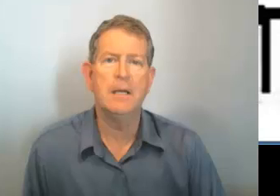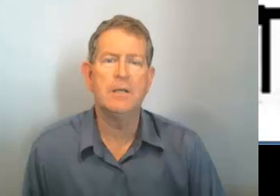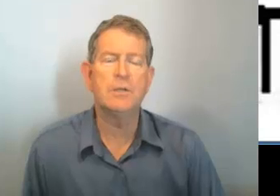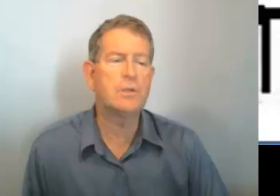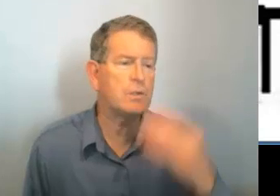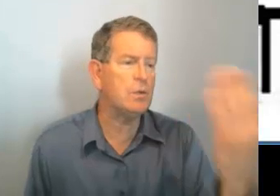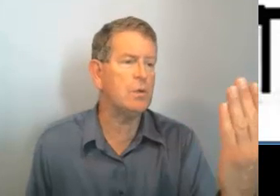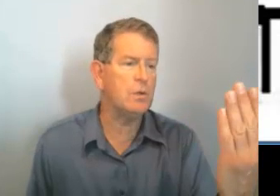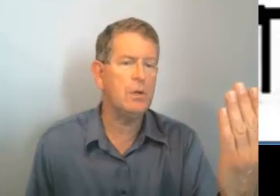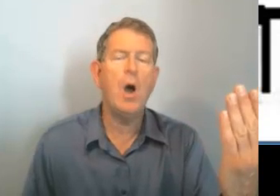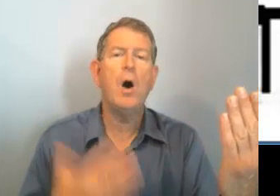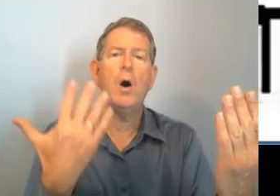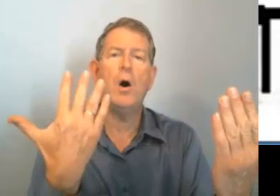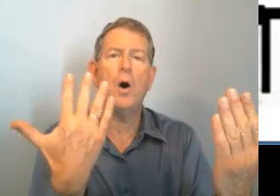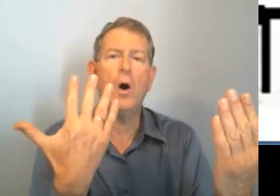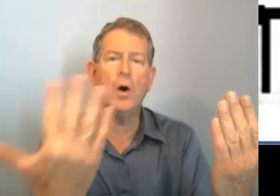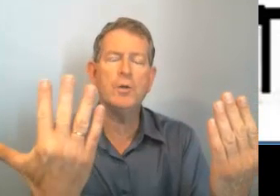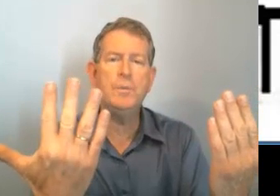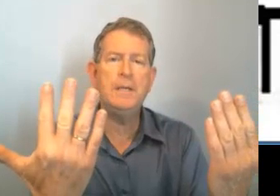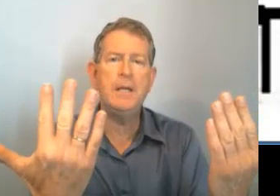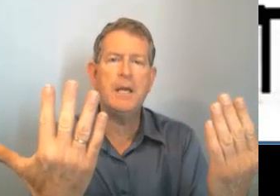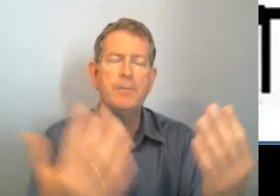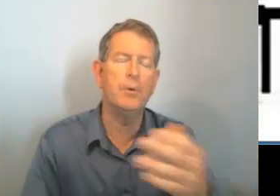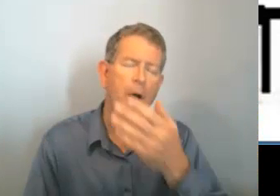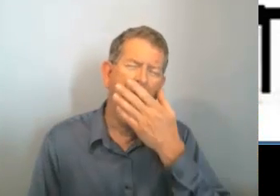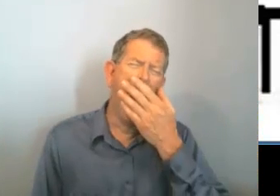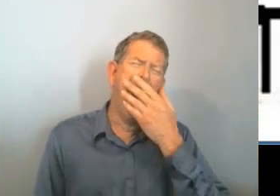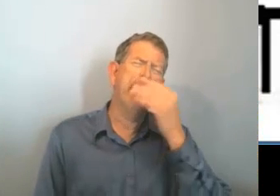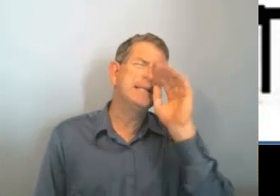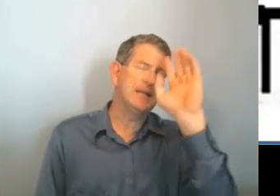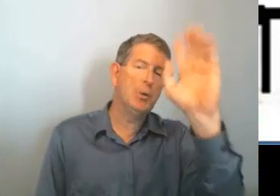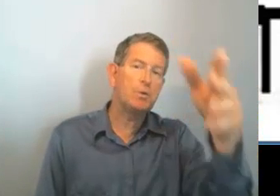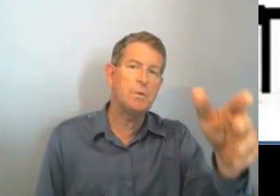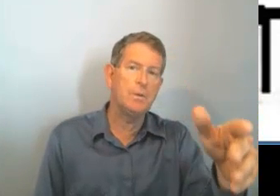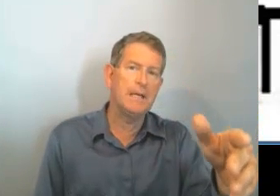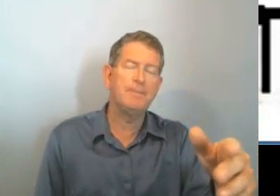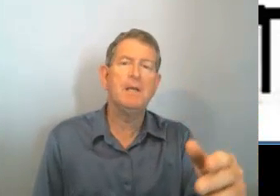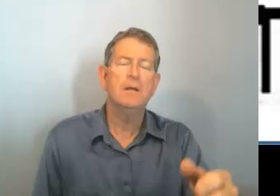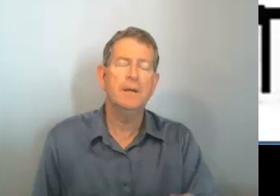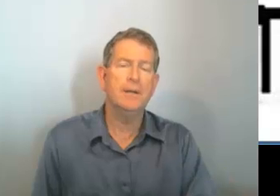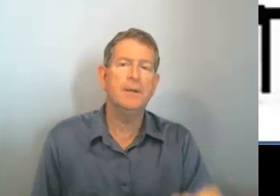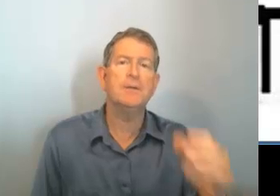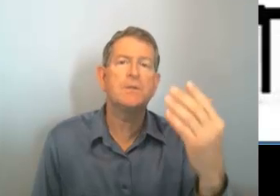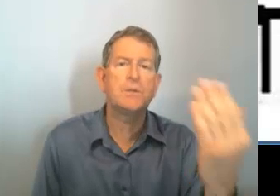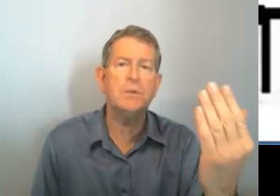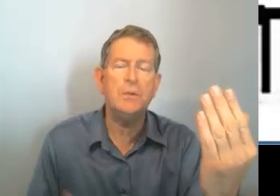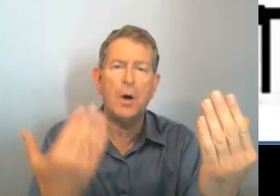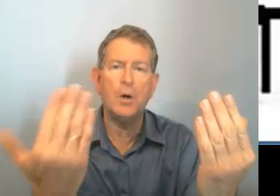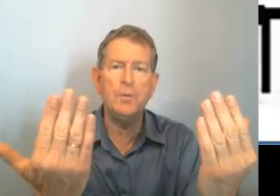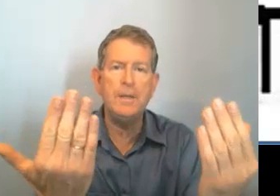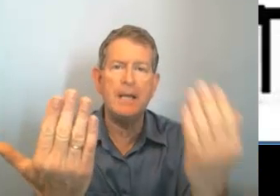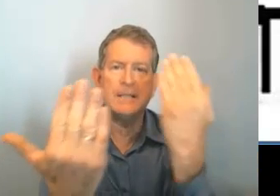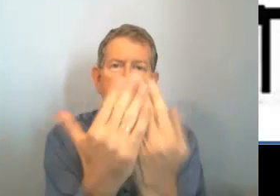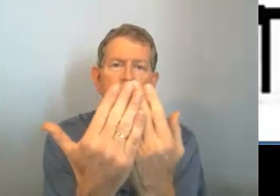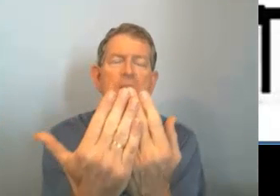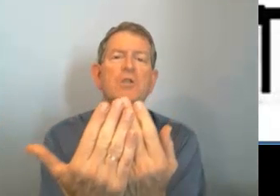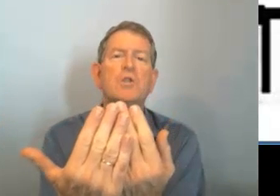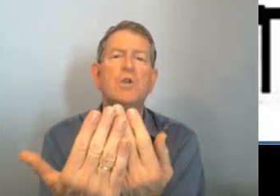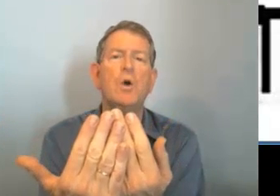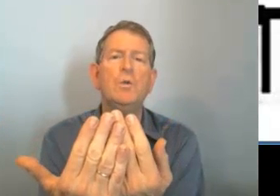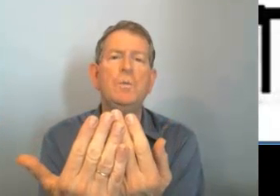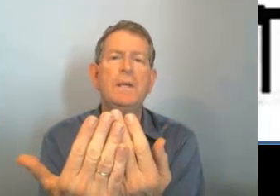s'ennuyer. Se ennuyer pour cette notion-là. Se ennuyer, ça